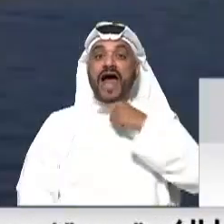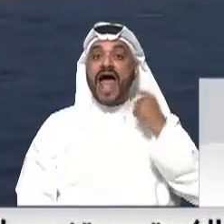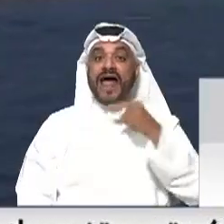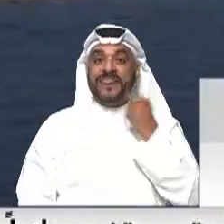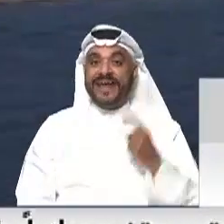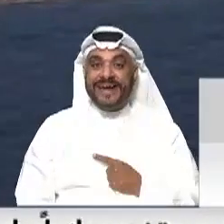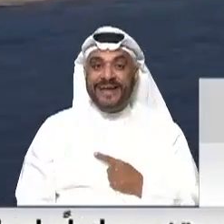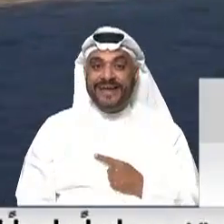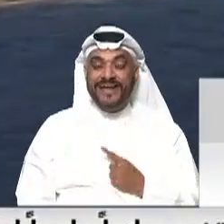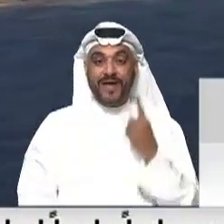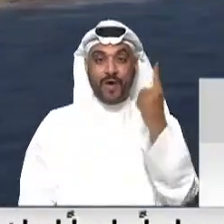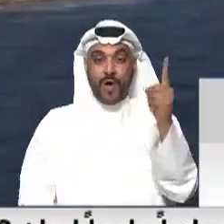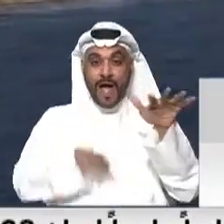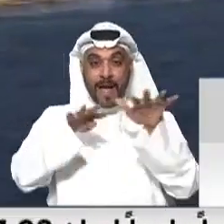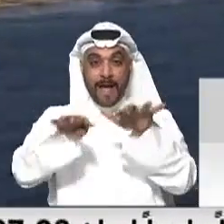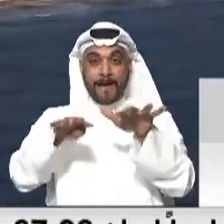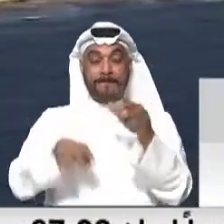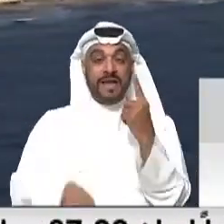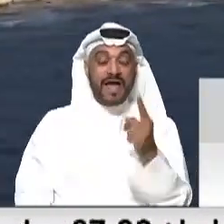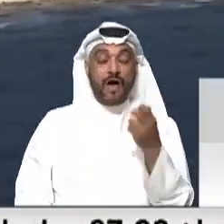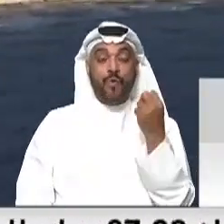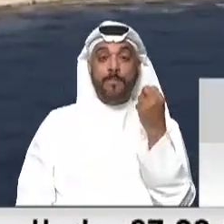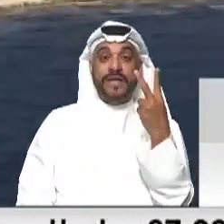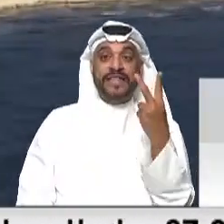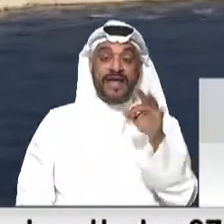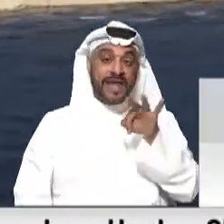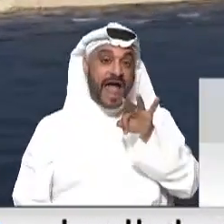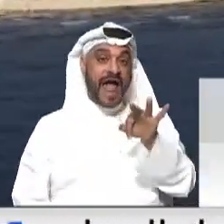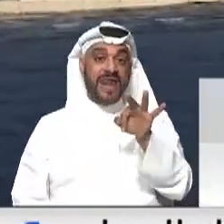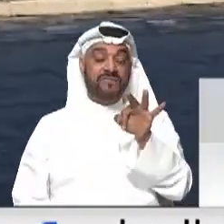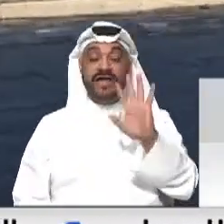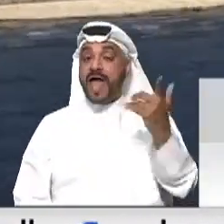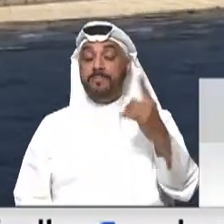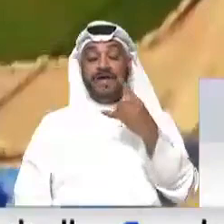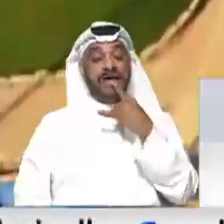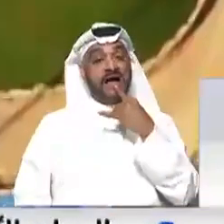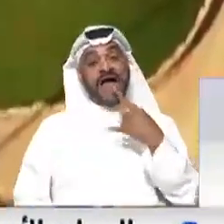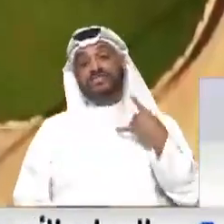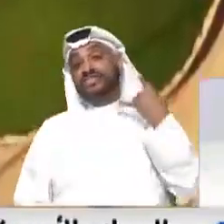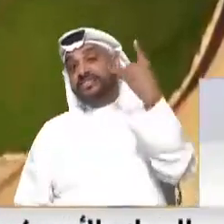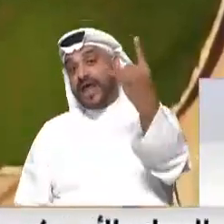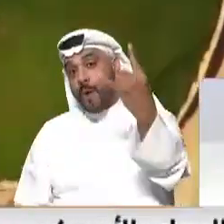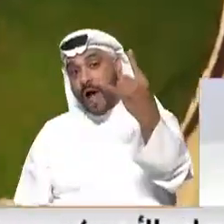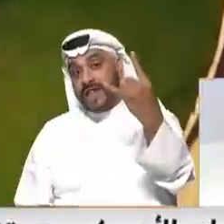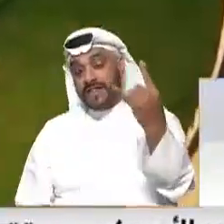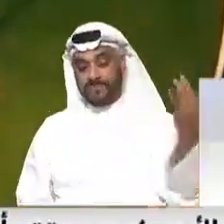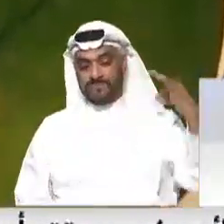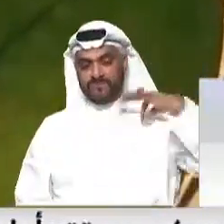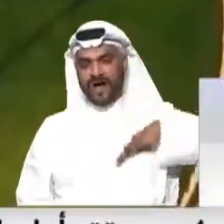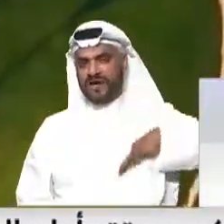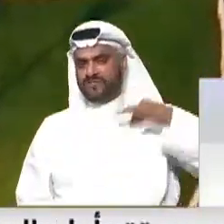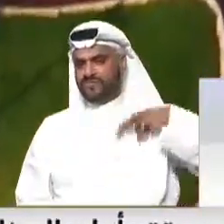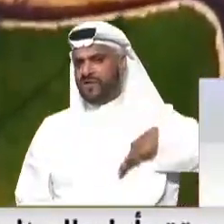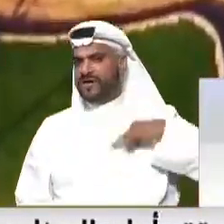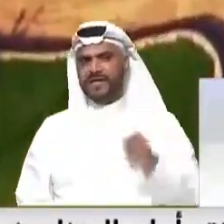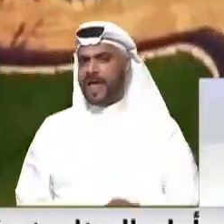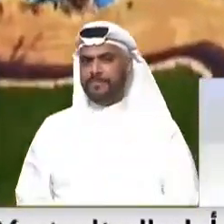و200 مليون دولار لاجل 10 سنوات وبعائد سنوي ثابت يبلغ